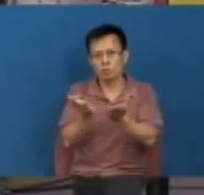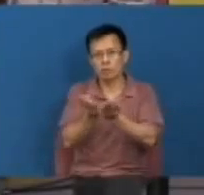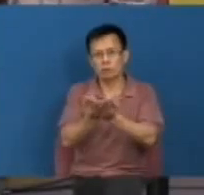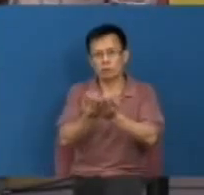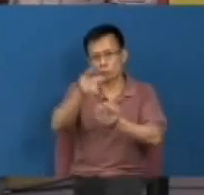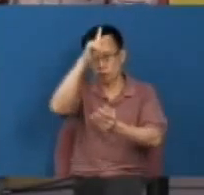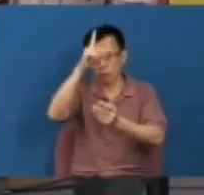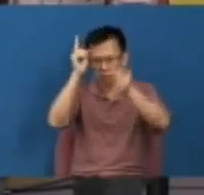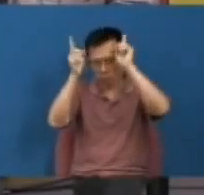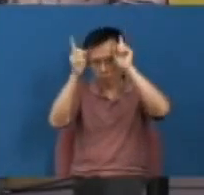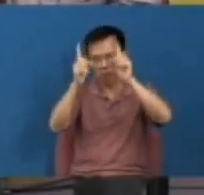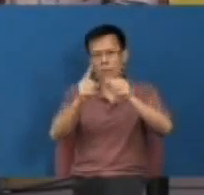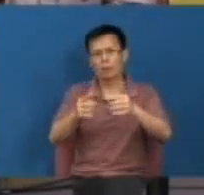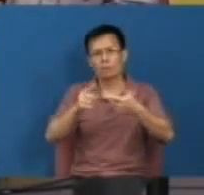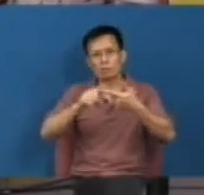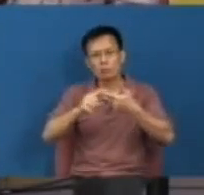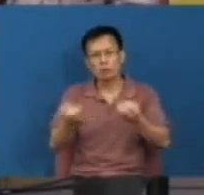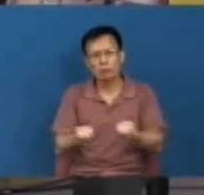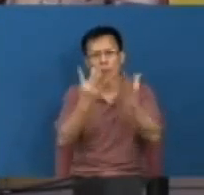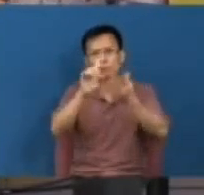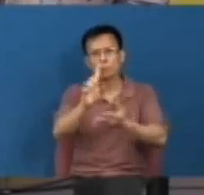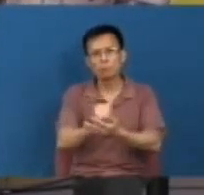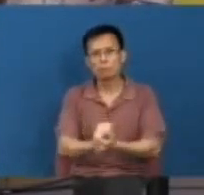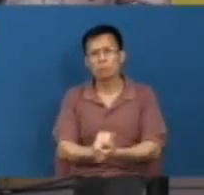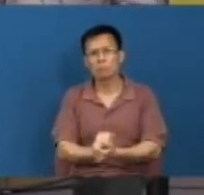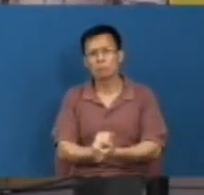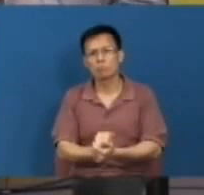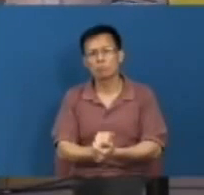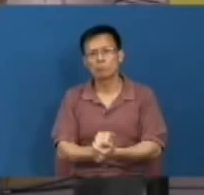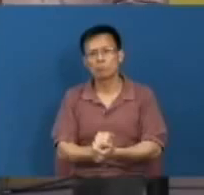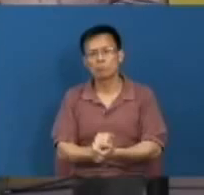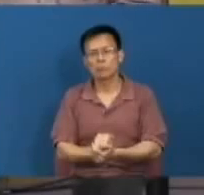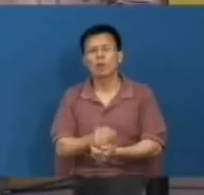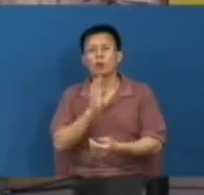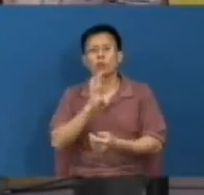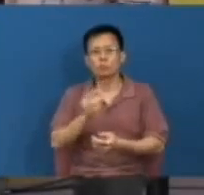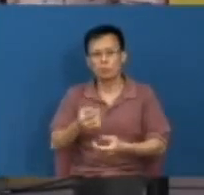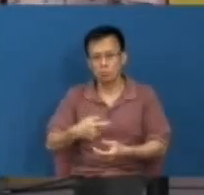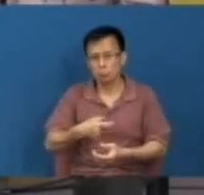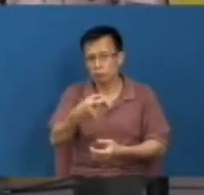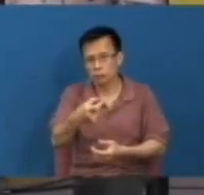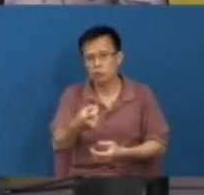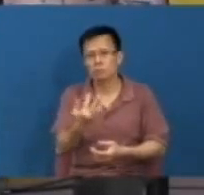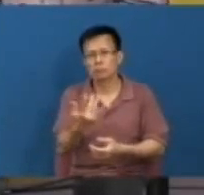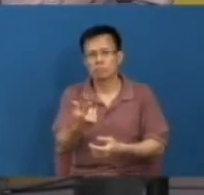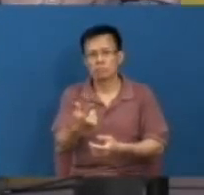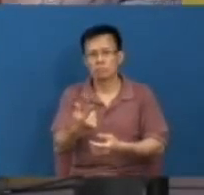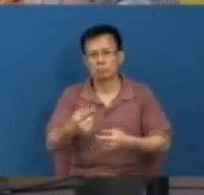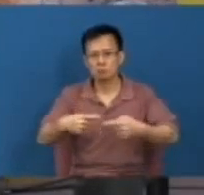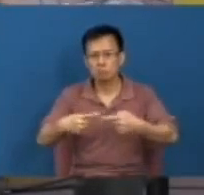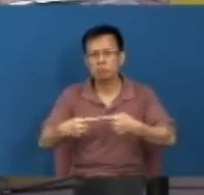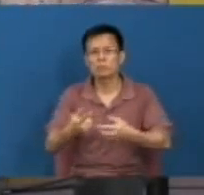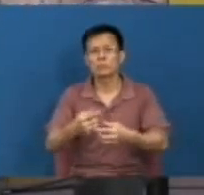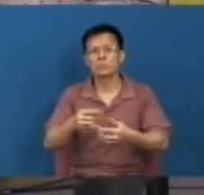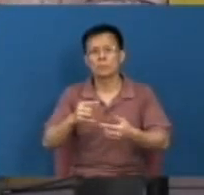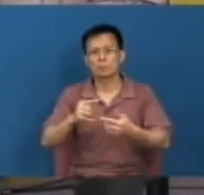後跟住發生啲咩事咧嚇？ 發生啲咩事？ 咁係啦，譬如話佢俾個價錢你，咁你梗係唔滿意啦。咁有冇